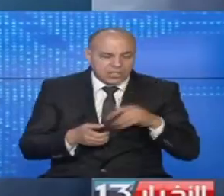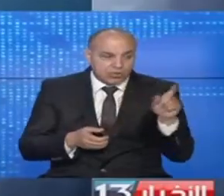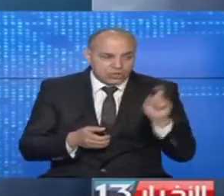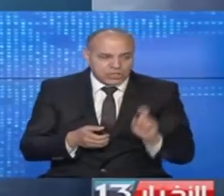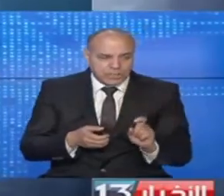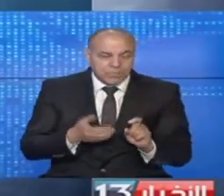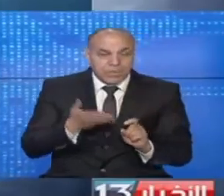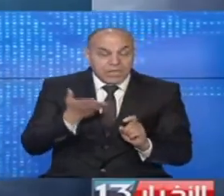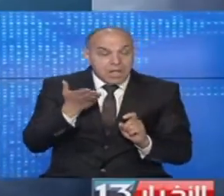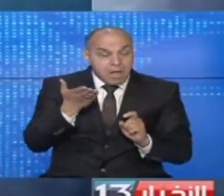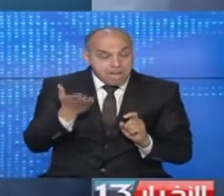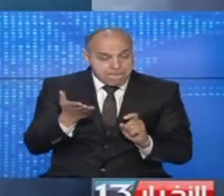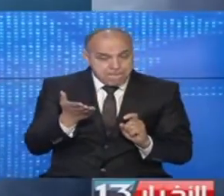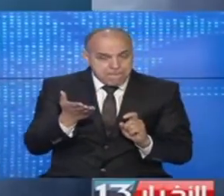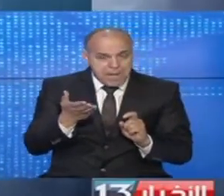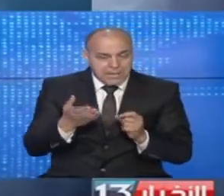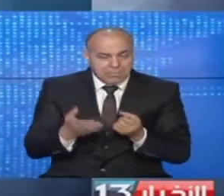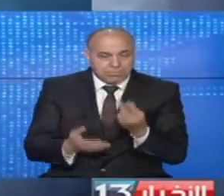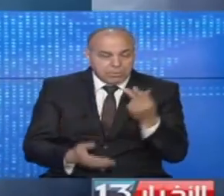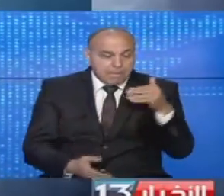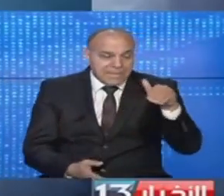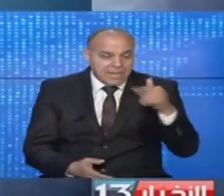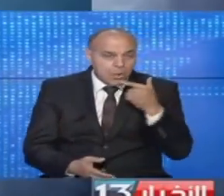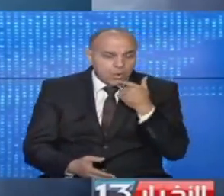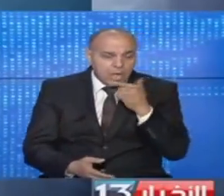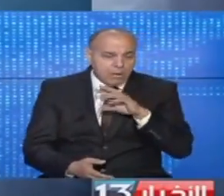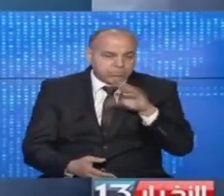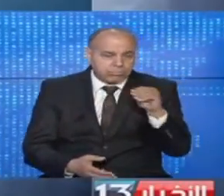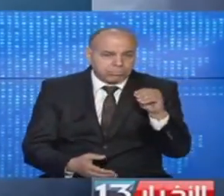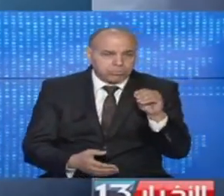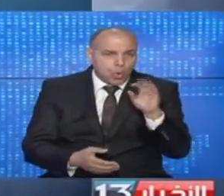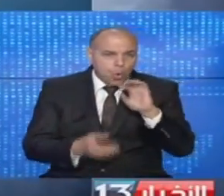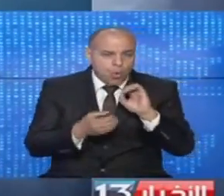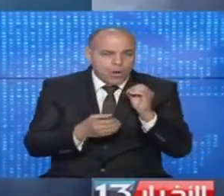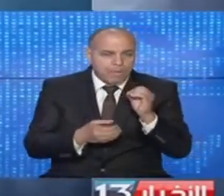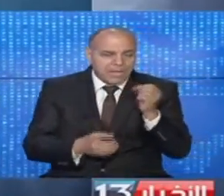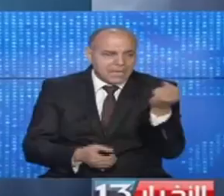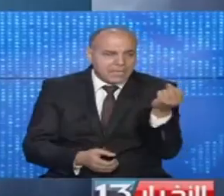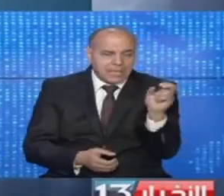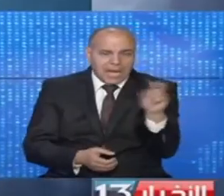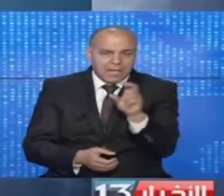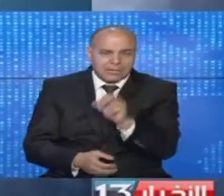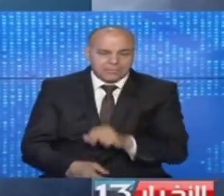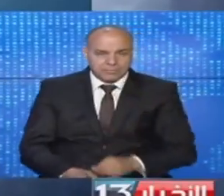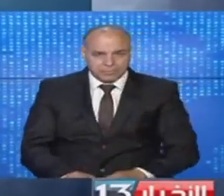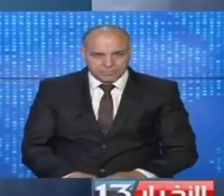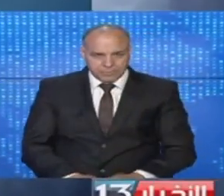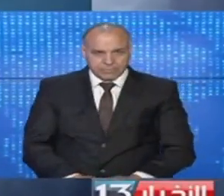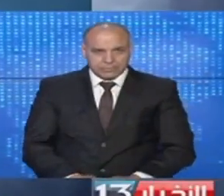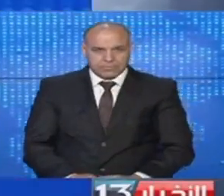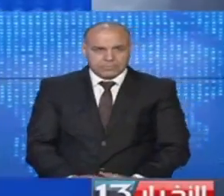الجرجيسي، فيما يحل نجم المتلوي ضيفا على الأولمبي للنقل.